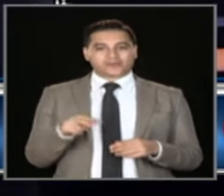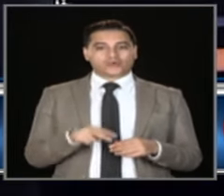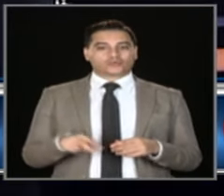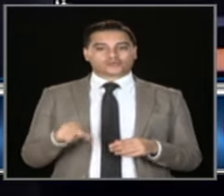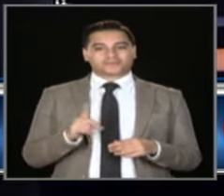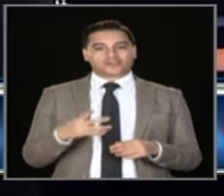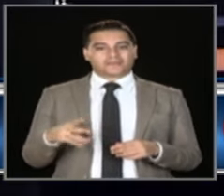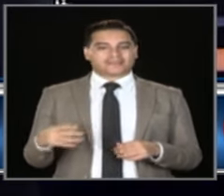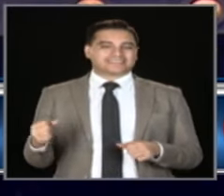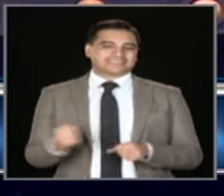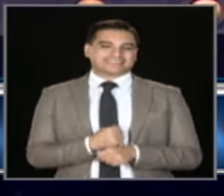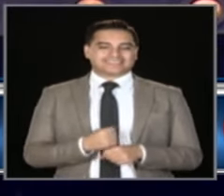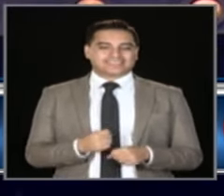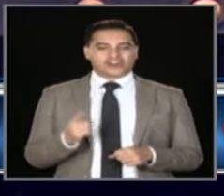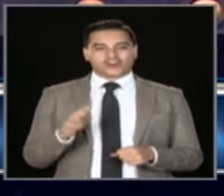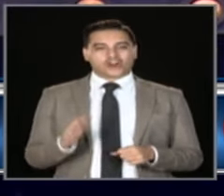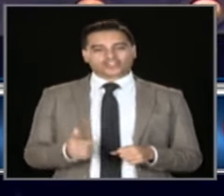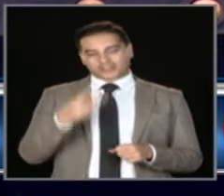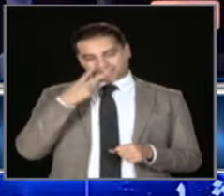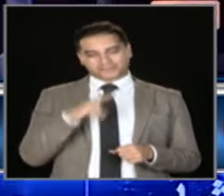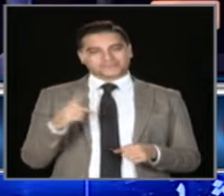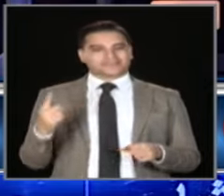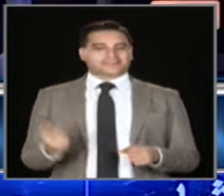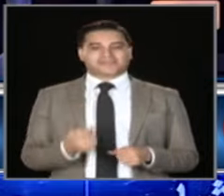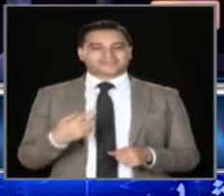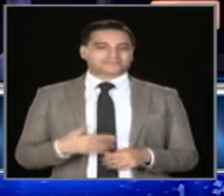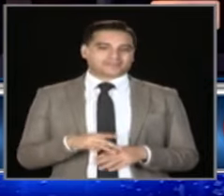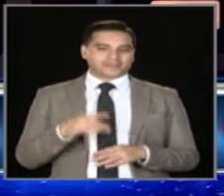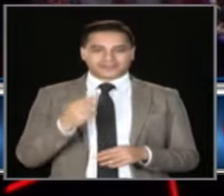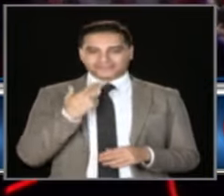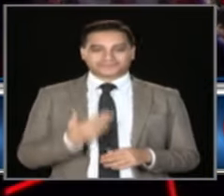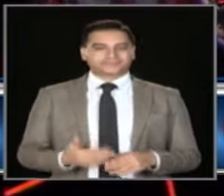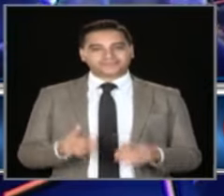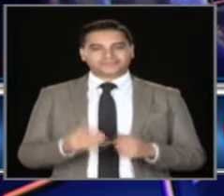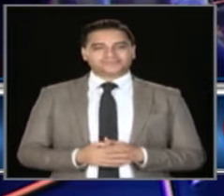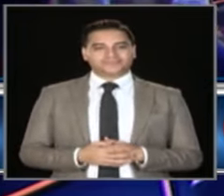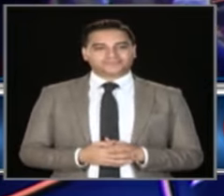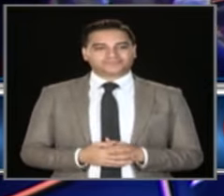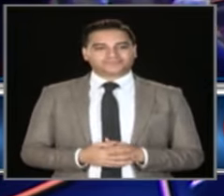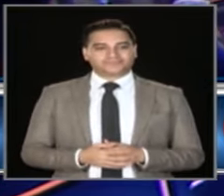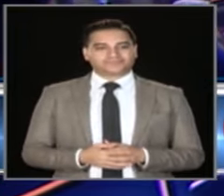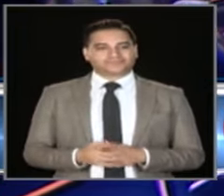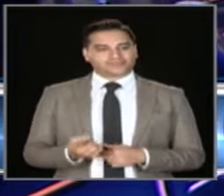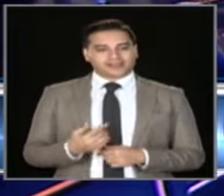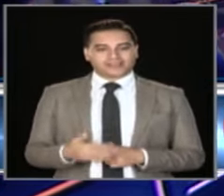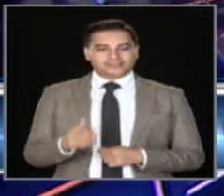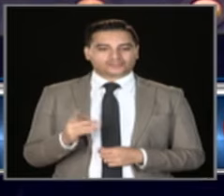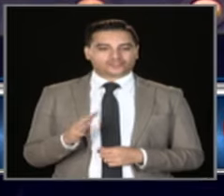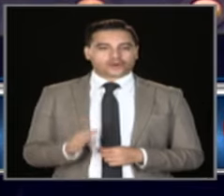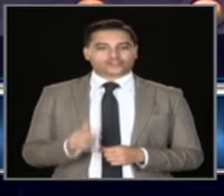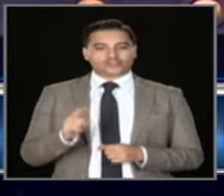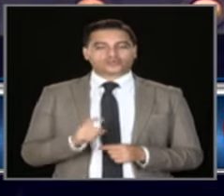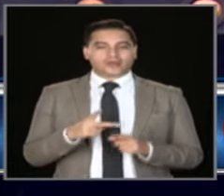2728. تاني يا رشا، هارد لك. إجابة خاطئة. هارد لك. هارد لك يا رشا. السؤال